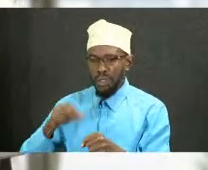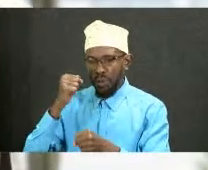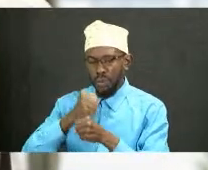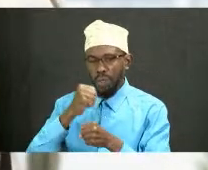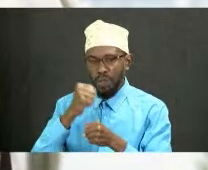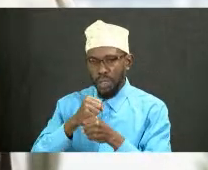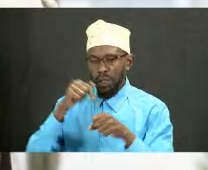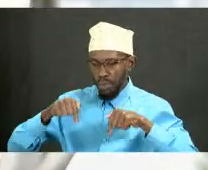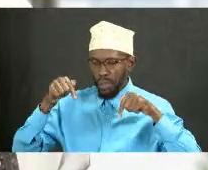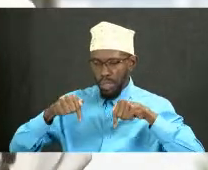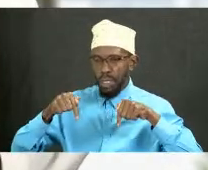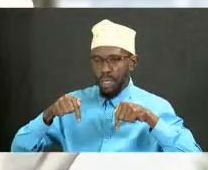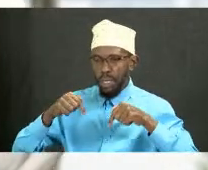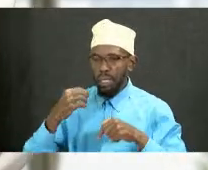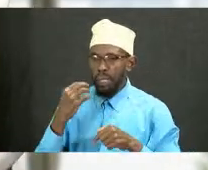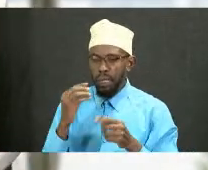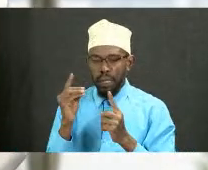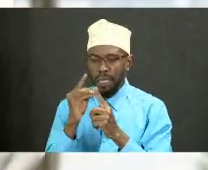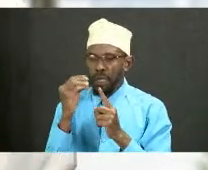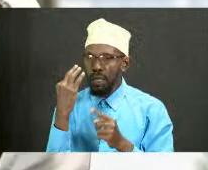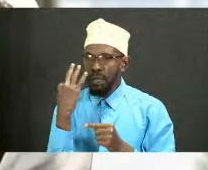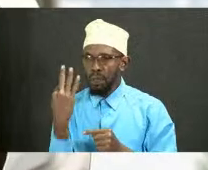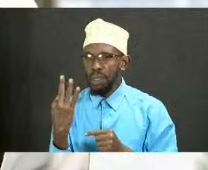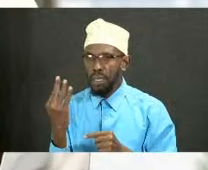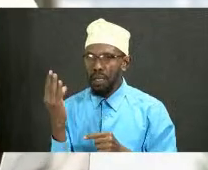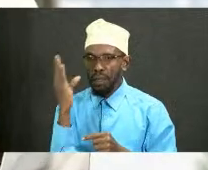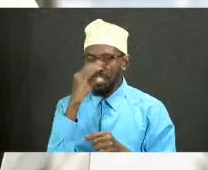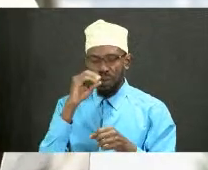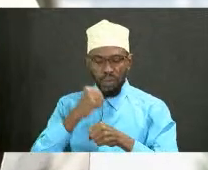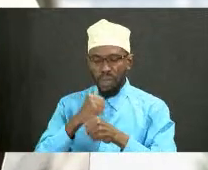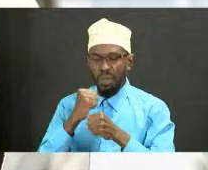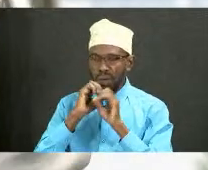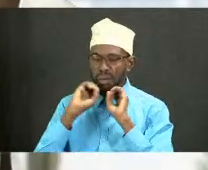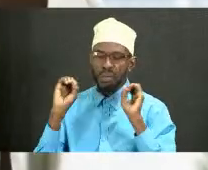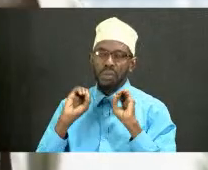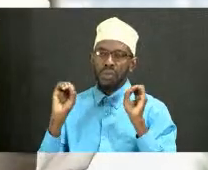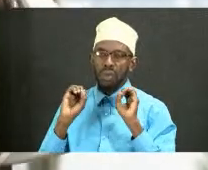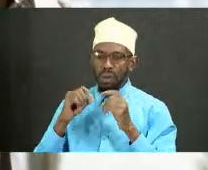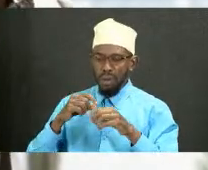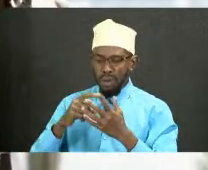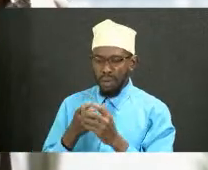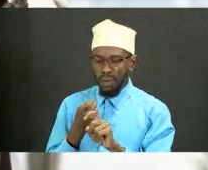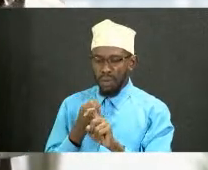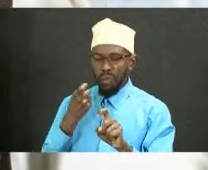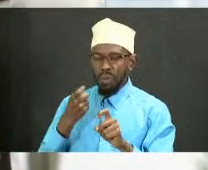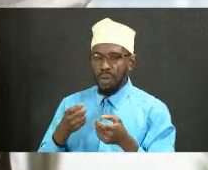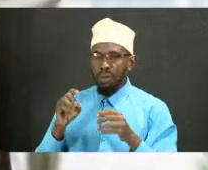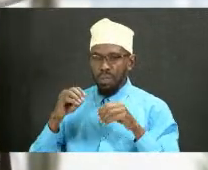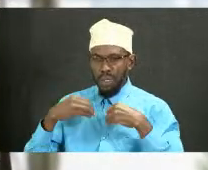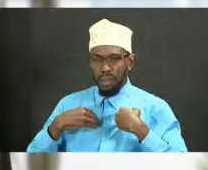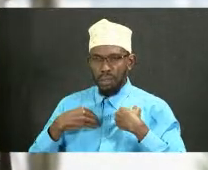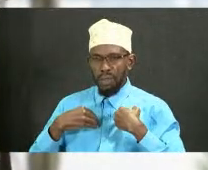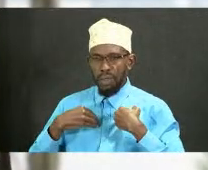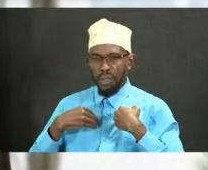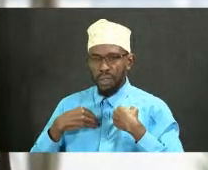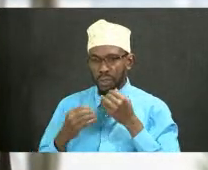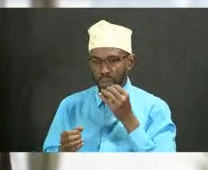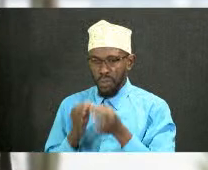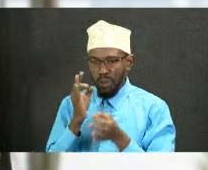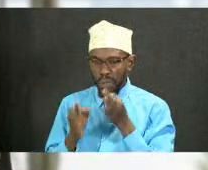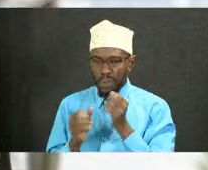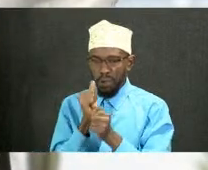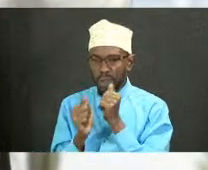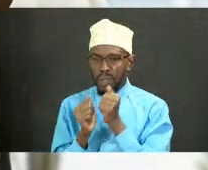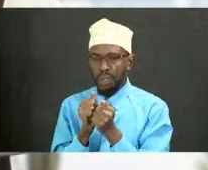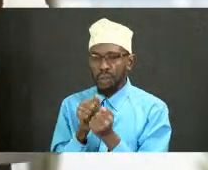ajira akiambiwa leo mfano tarehe 3 kwamba kazi imekatika, yani kuanzia sasa hata hakuna ambayo